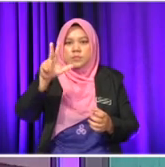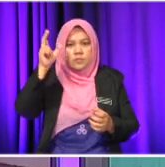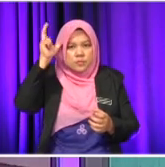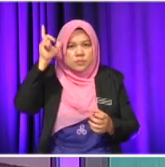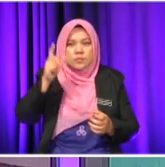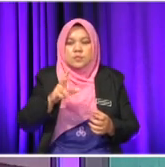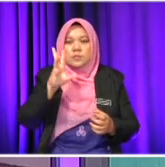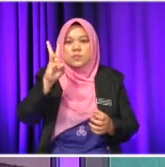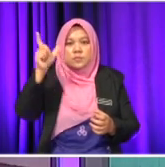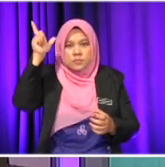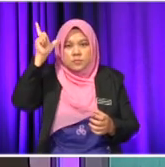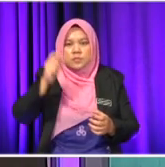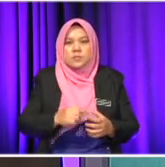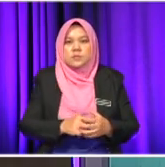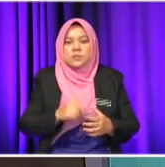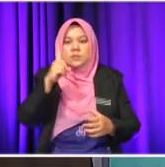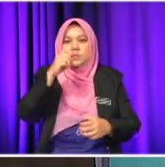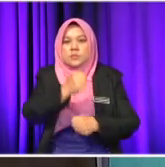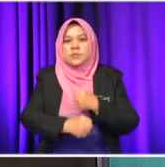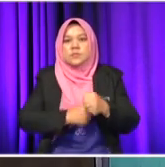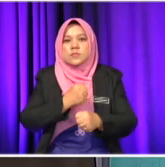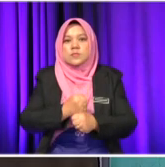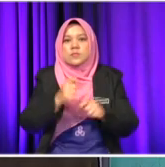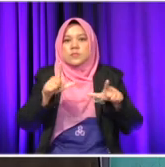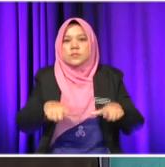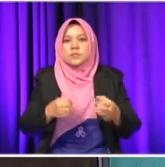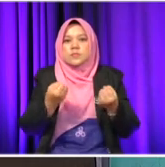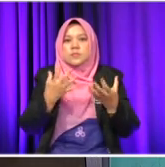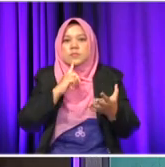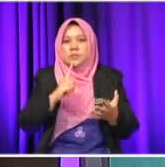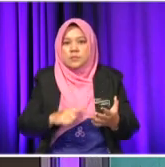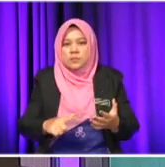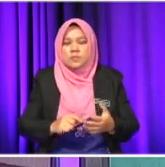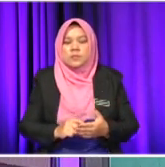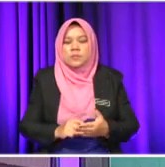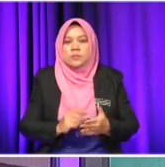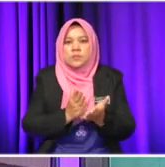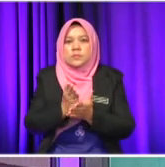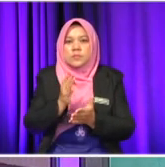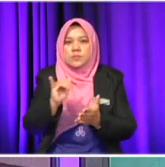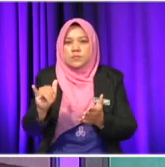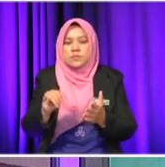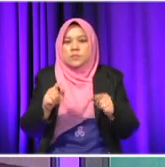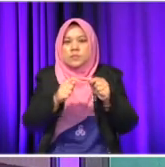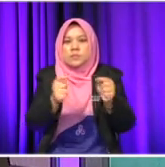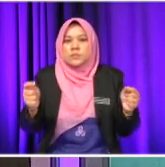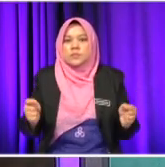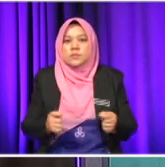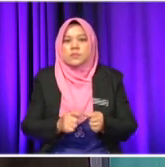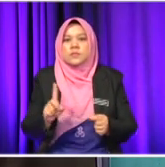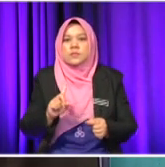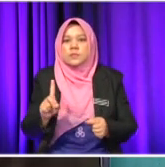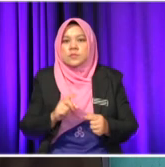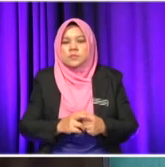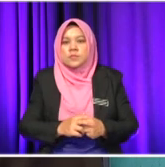6 bulan ke setahun ke aka mulut tak Berapa lama Oke seterusnya lokasi dia lokasi